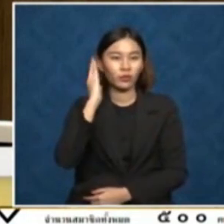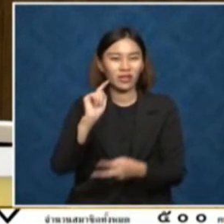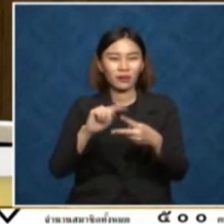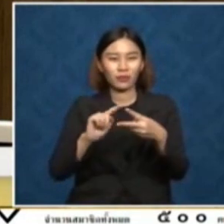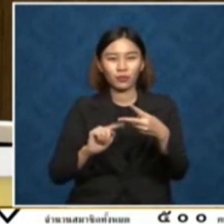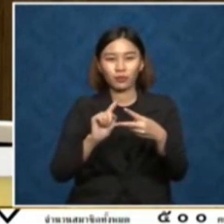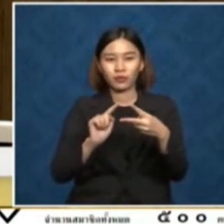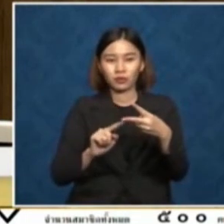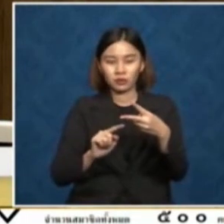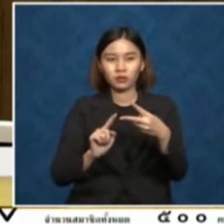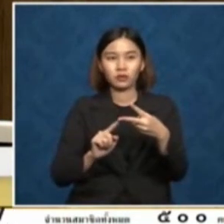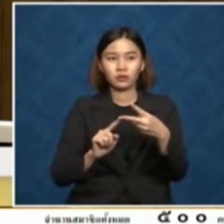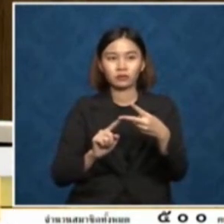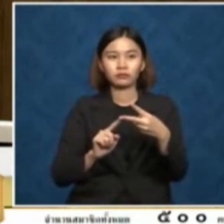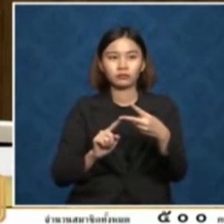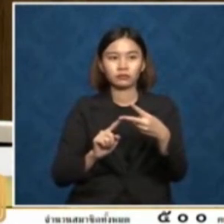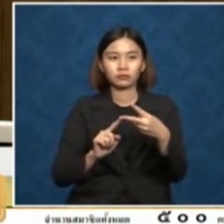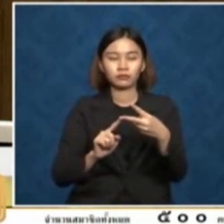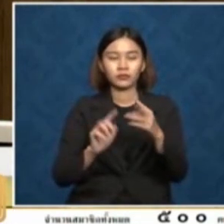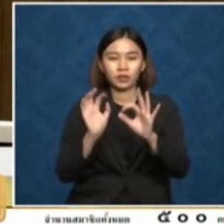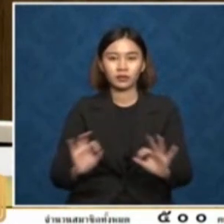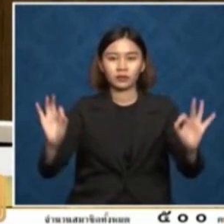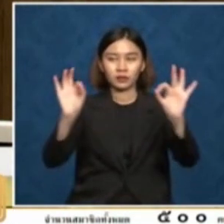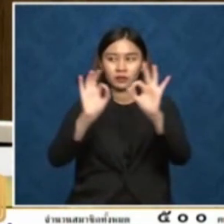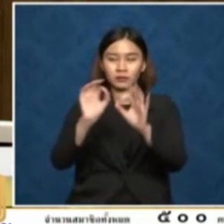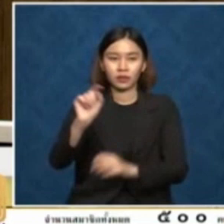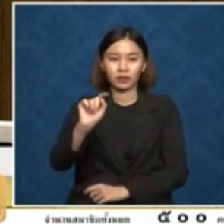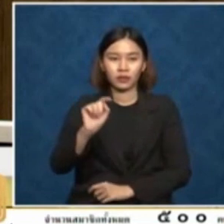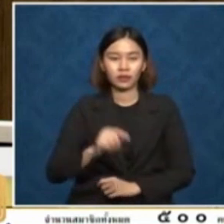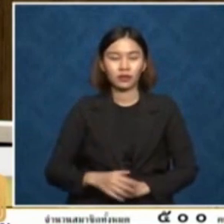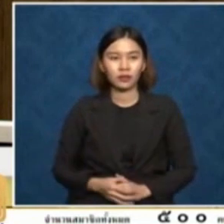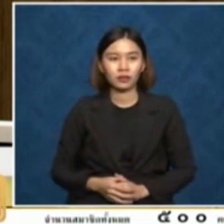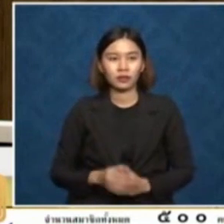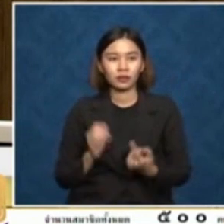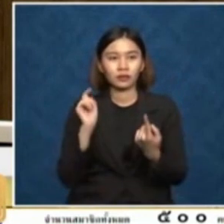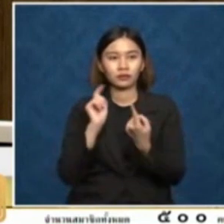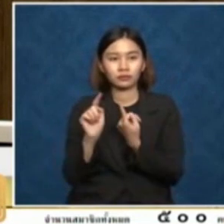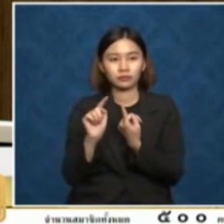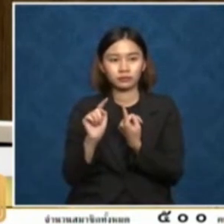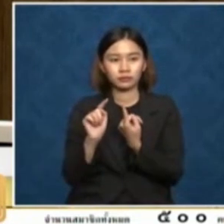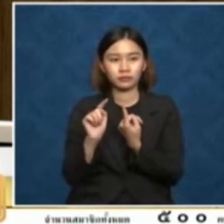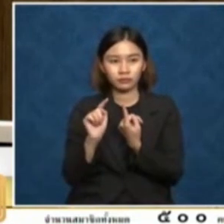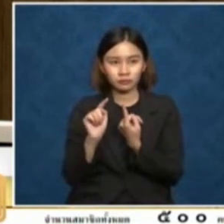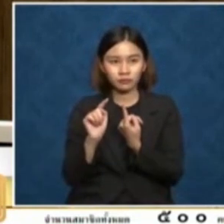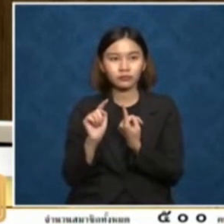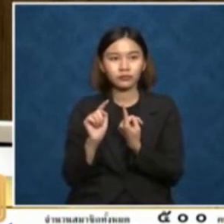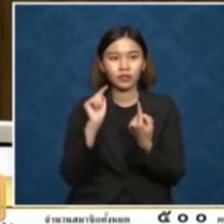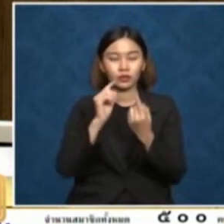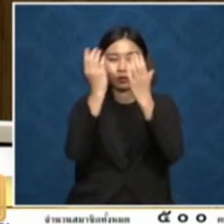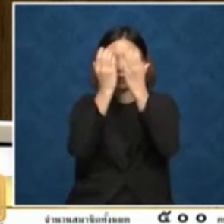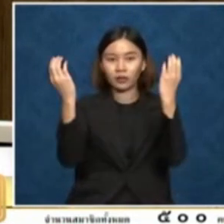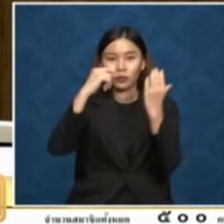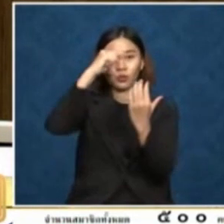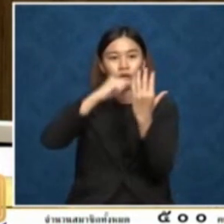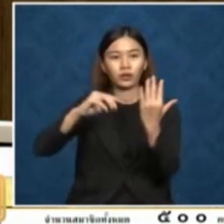ศต่อกันมาและแน่นอนที่สุดแม้แต่สิ่งที่เราเรียกว่ารัฐธ